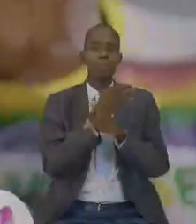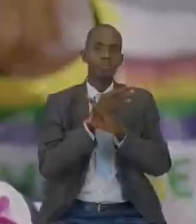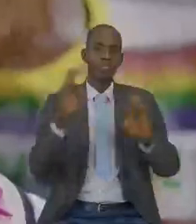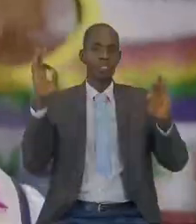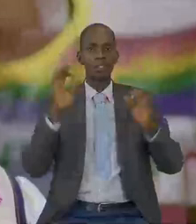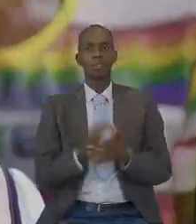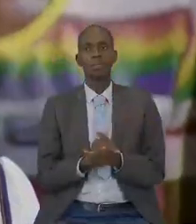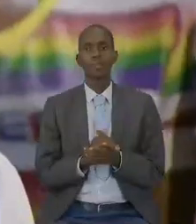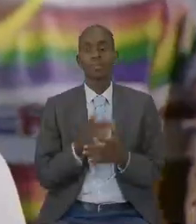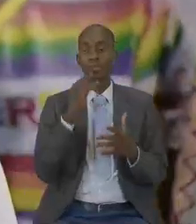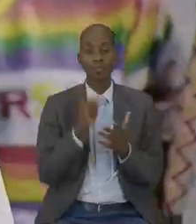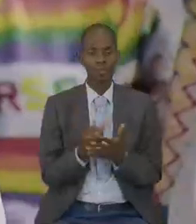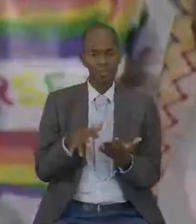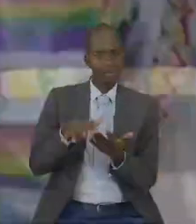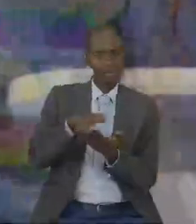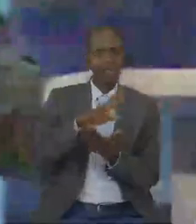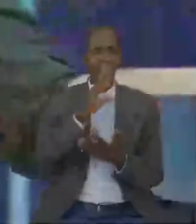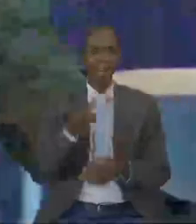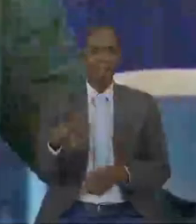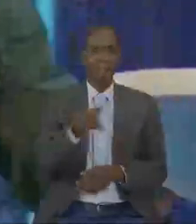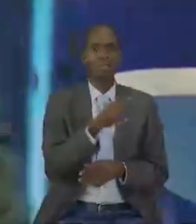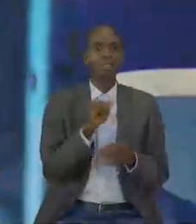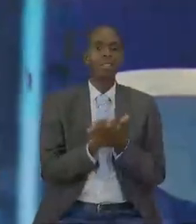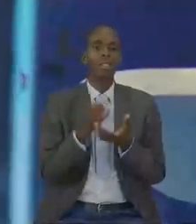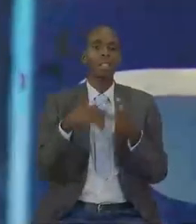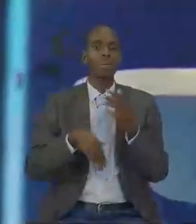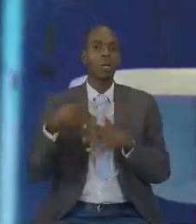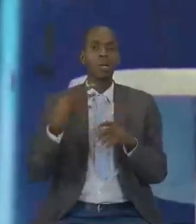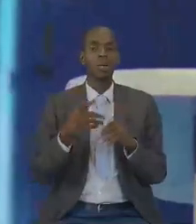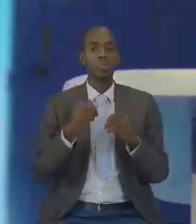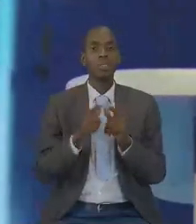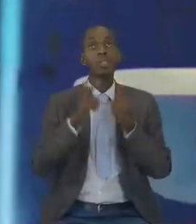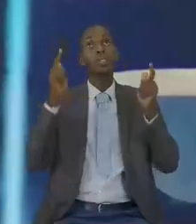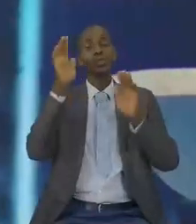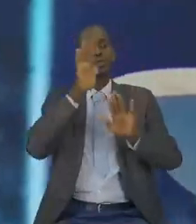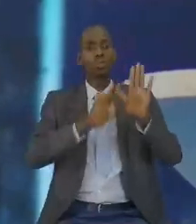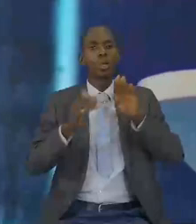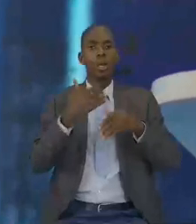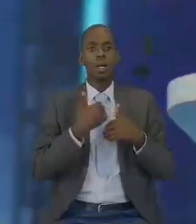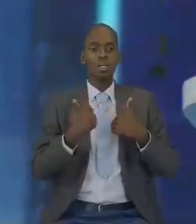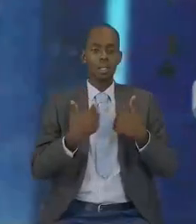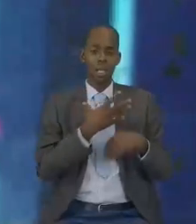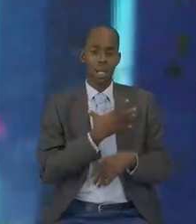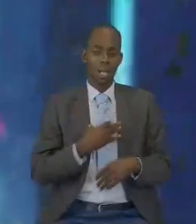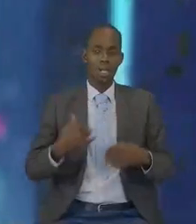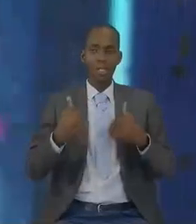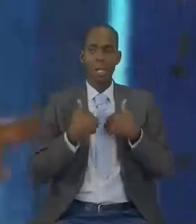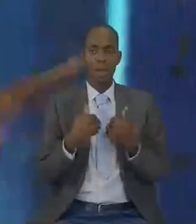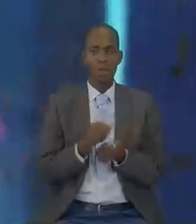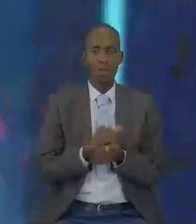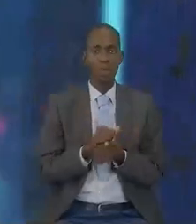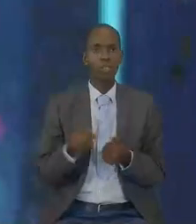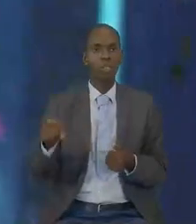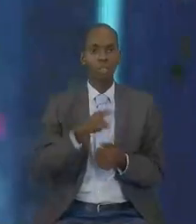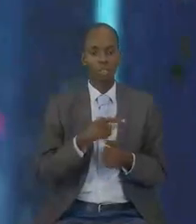suis libre. Et dis, ce sont ceux qui sont ressortis, qui sont venus de la grande tribulation et ils